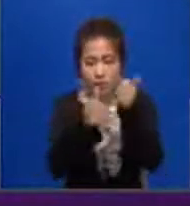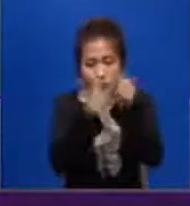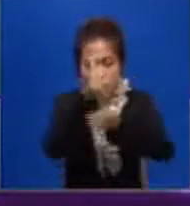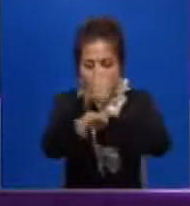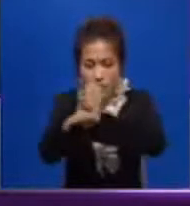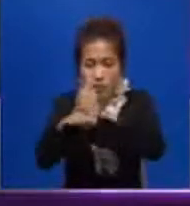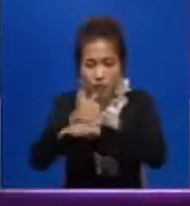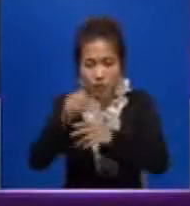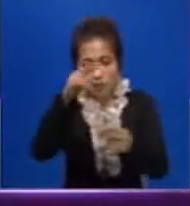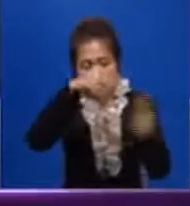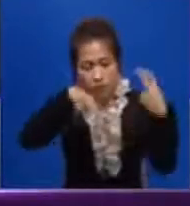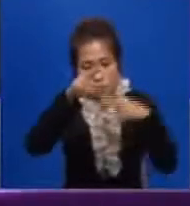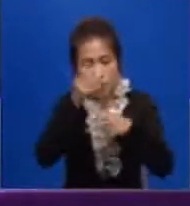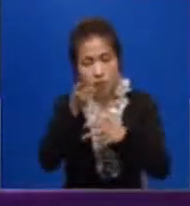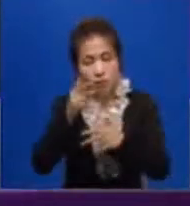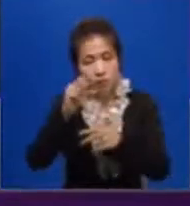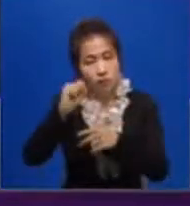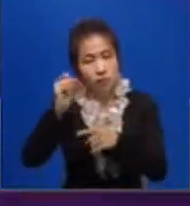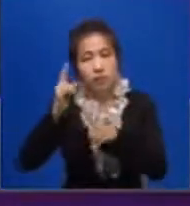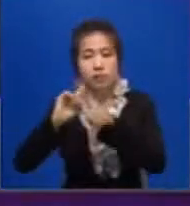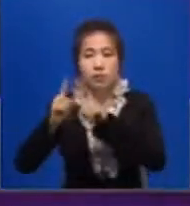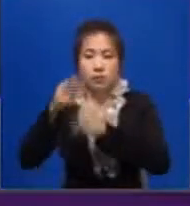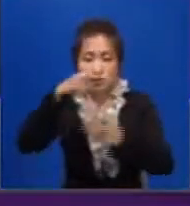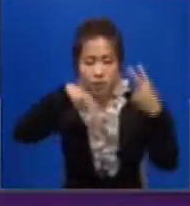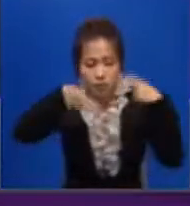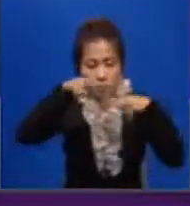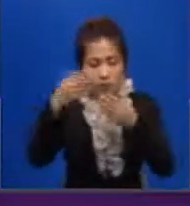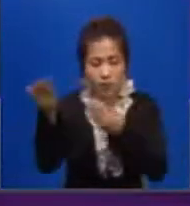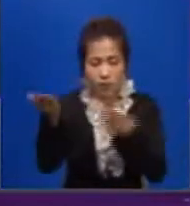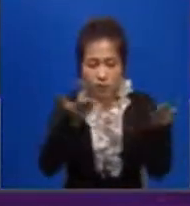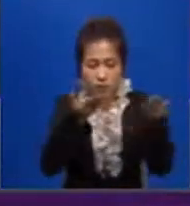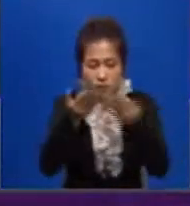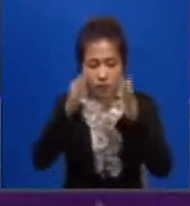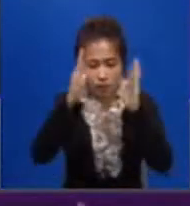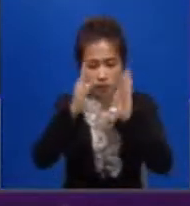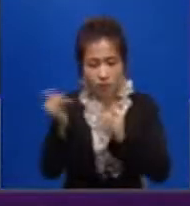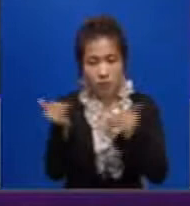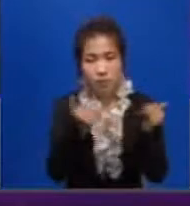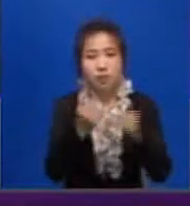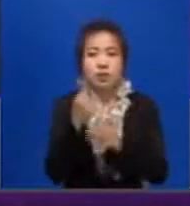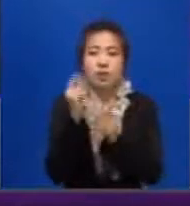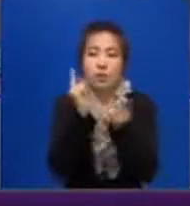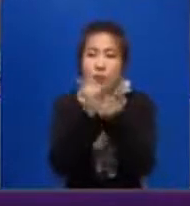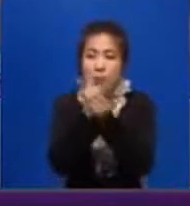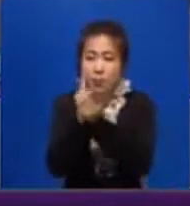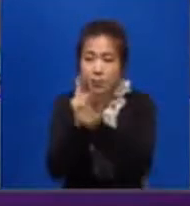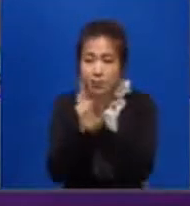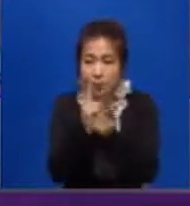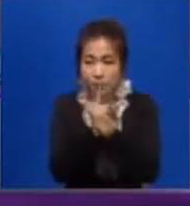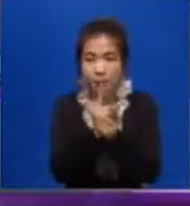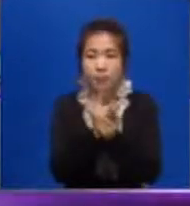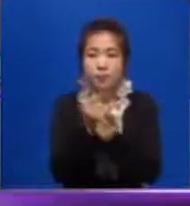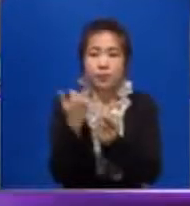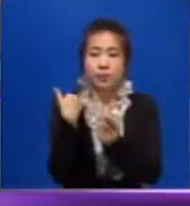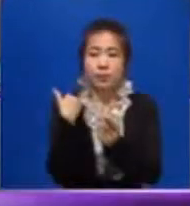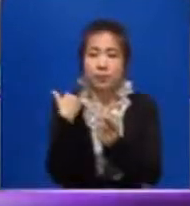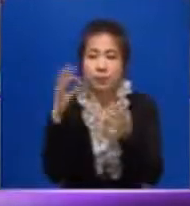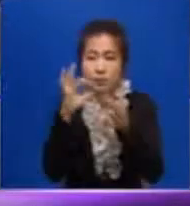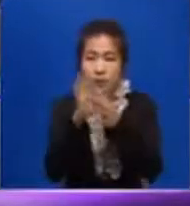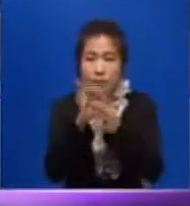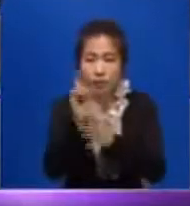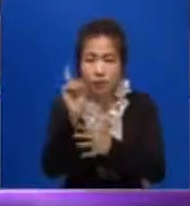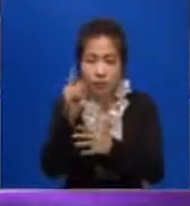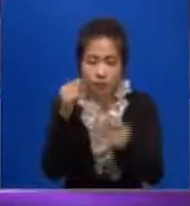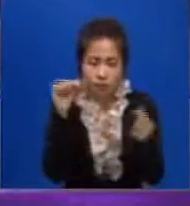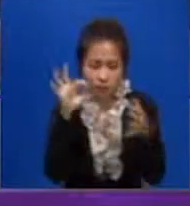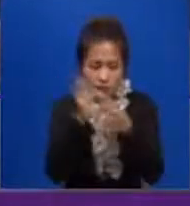รักษาความมั่นคงภายในภาค 4เชิญสู่มวลชนภาครัฐและเอกชนทั้งวิทยุโทรทัศน์หนังสือพิมพ์เคเบิลทีวี